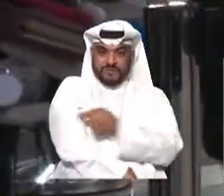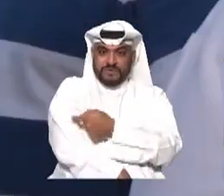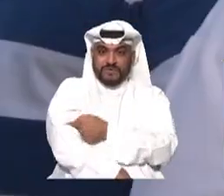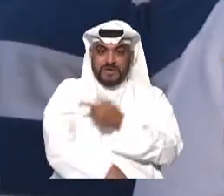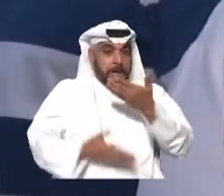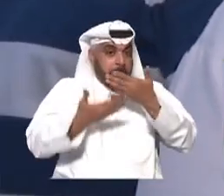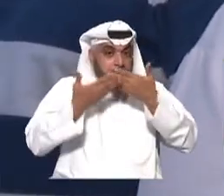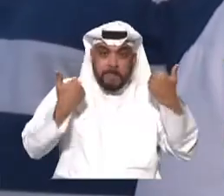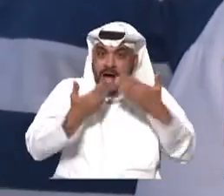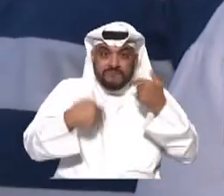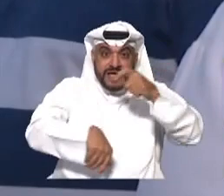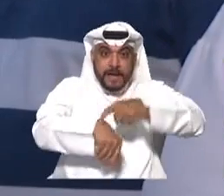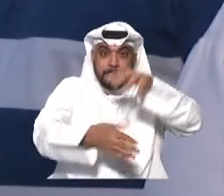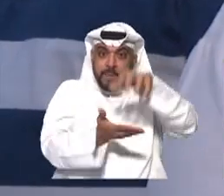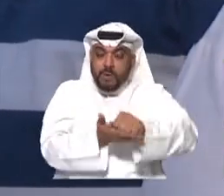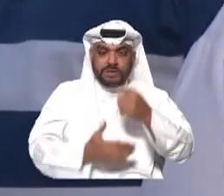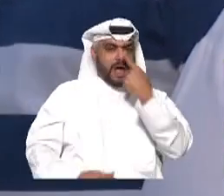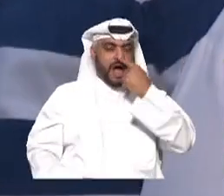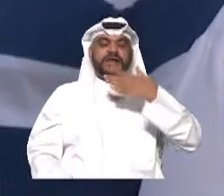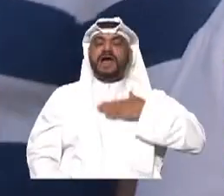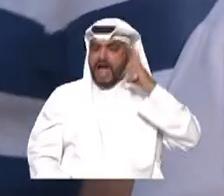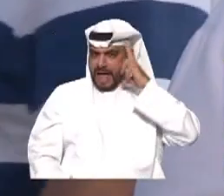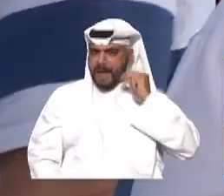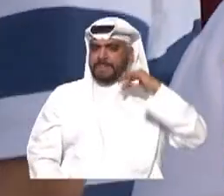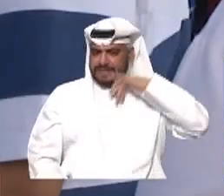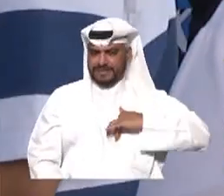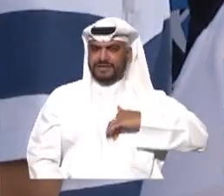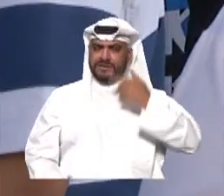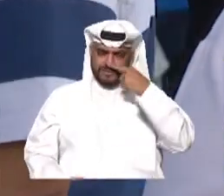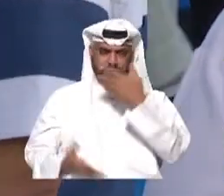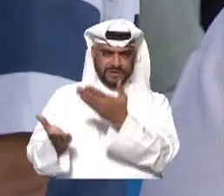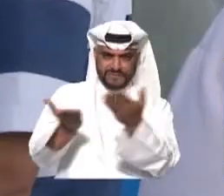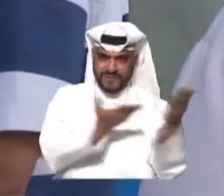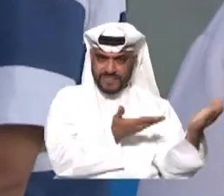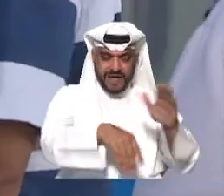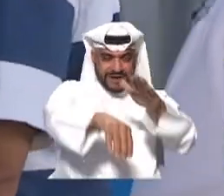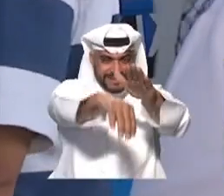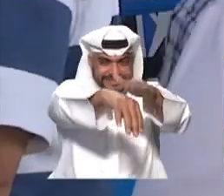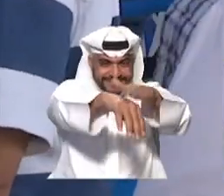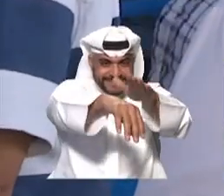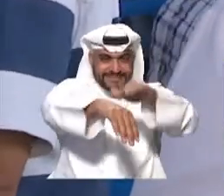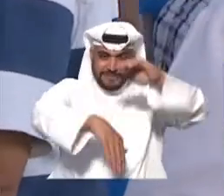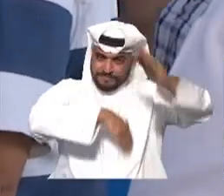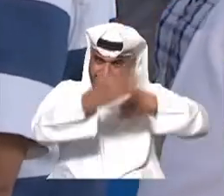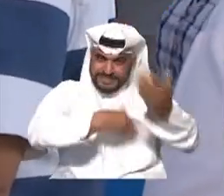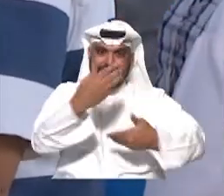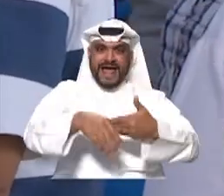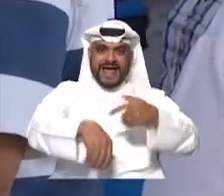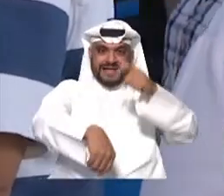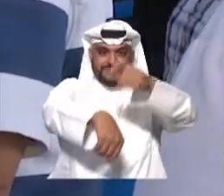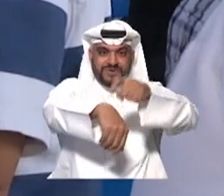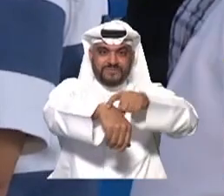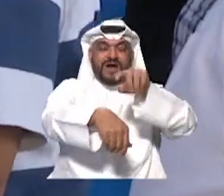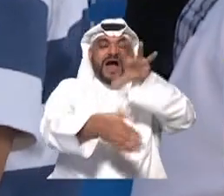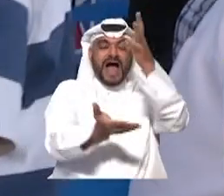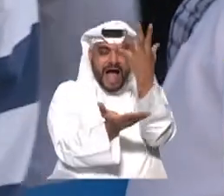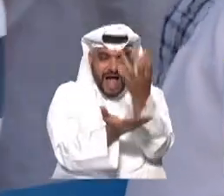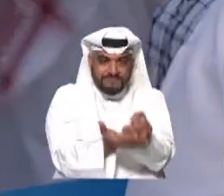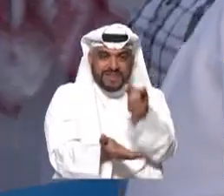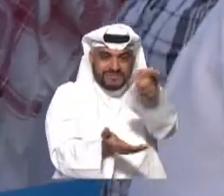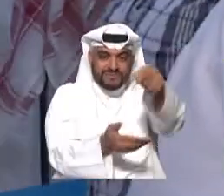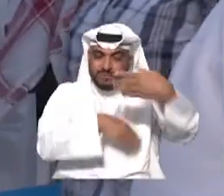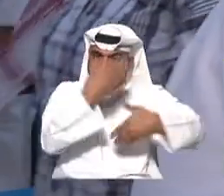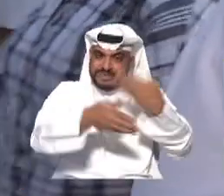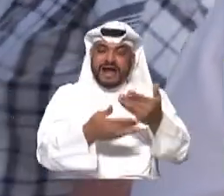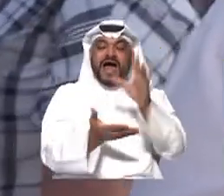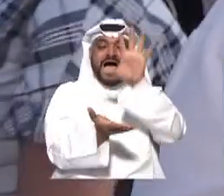مواعيد قامت تيجي عشان تقول أبي أطعم، فكنا ننصحهم بالتسجيل بالموقع، طريقة التسجيل، ونعلمهم احنا كقسم نظم معلومات اذا